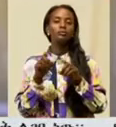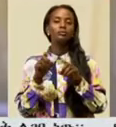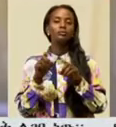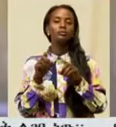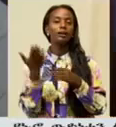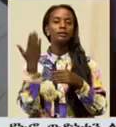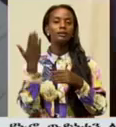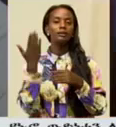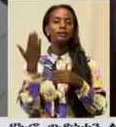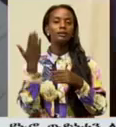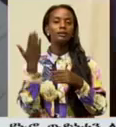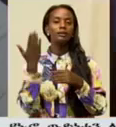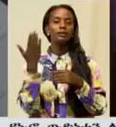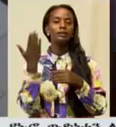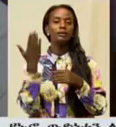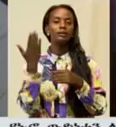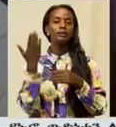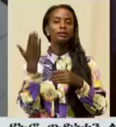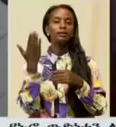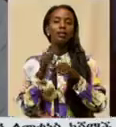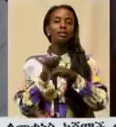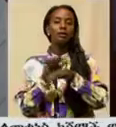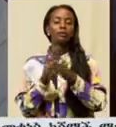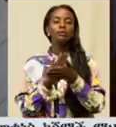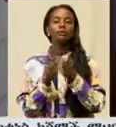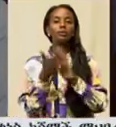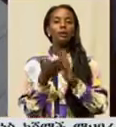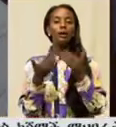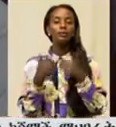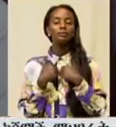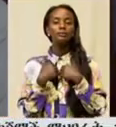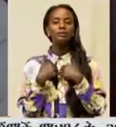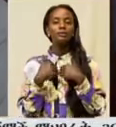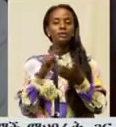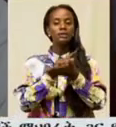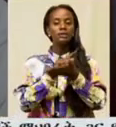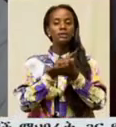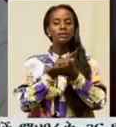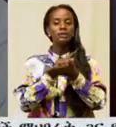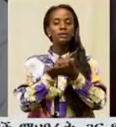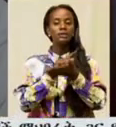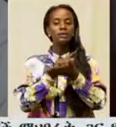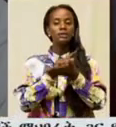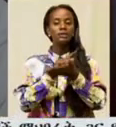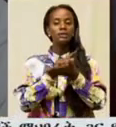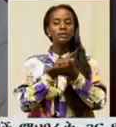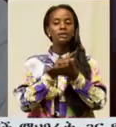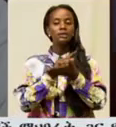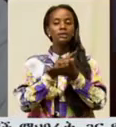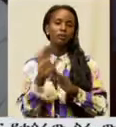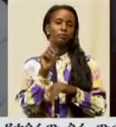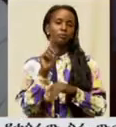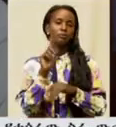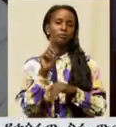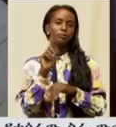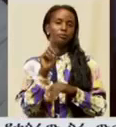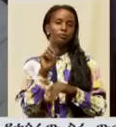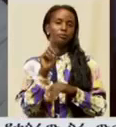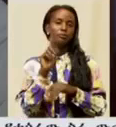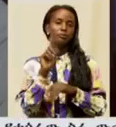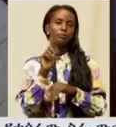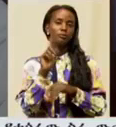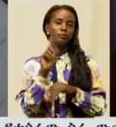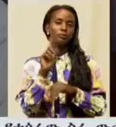ነበረ። አደረጃጀቶች ዘኦንሊ ተልኳቸው መሆን መቻል ያለበት የሳምንታዊ እቅድ ዝግጅታቸው ምን ይመስላል፣